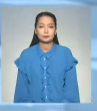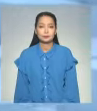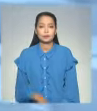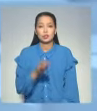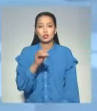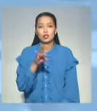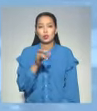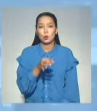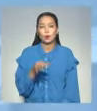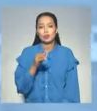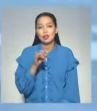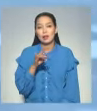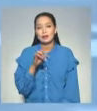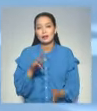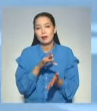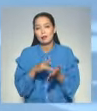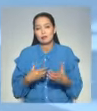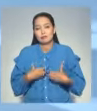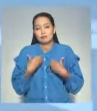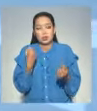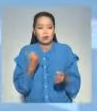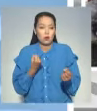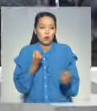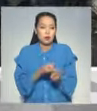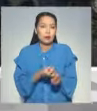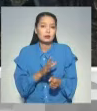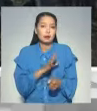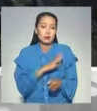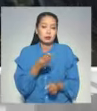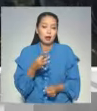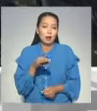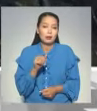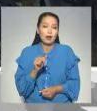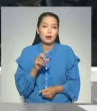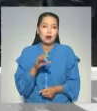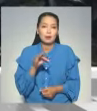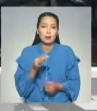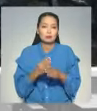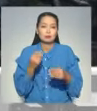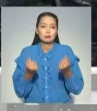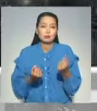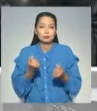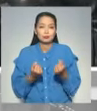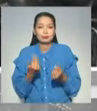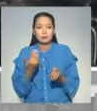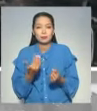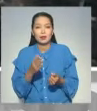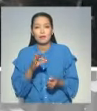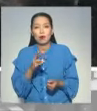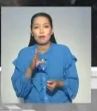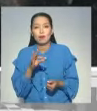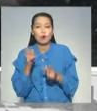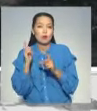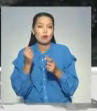Жетісу облысы Жаркент қаласында жан түршігерлік жол апаты болды. Toyota Camry жеңіл көлігінің жүргізушісі жол жиегінде тұрған Volvo